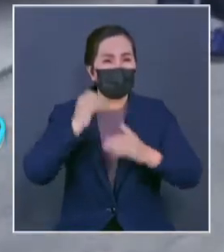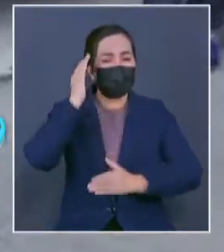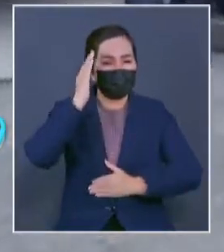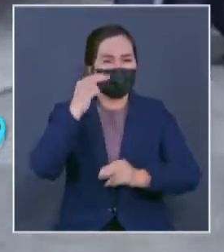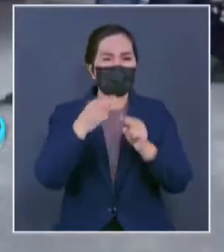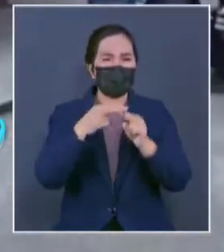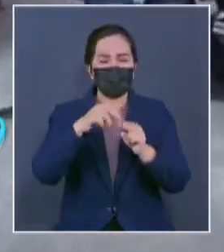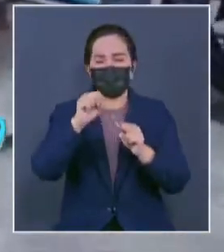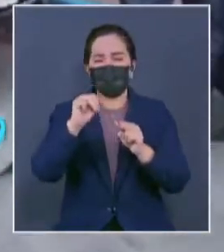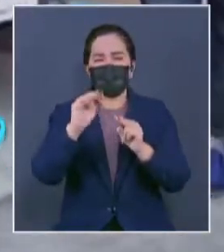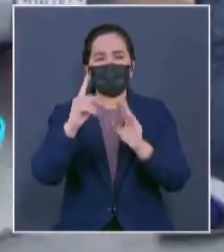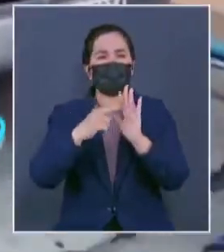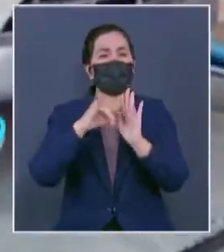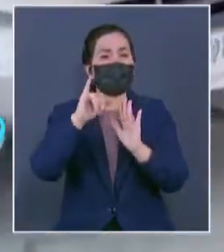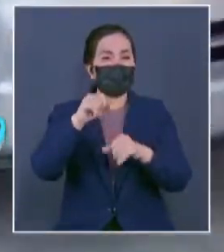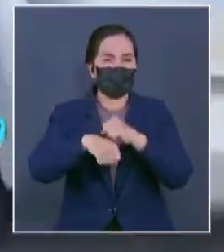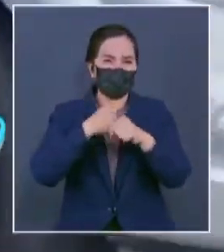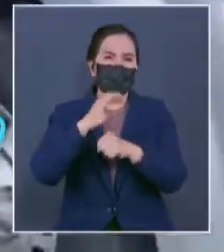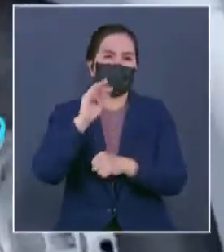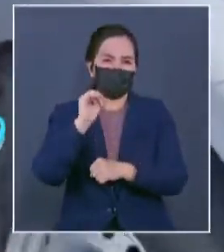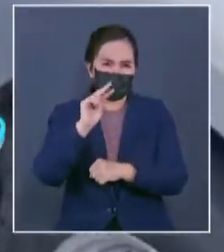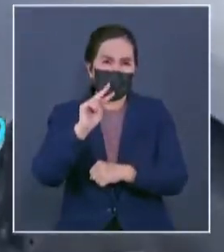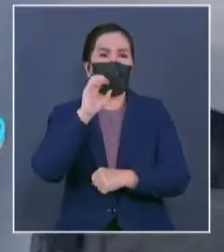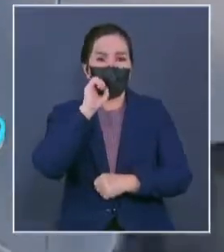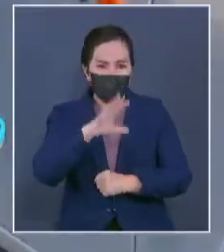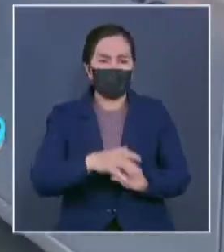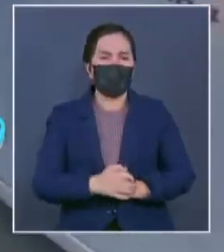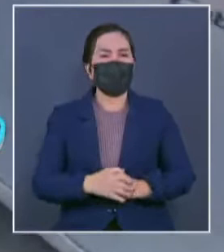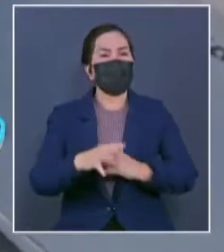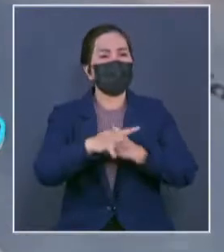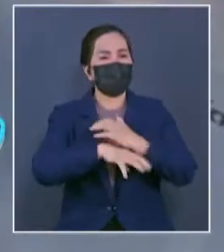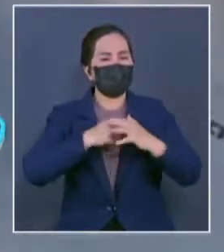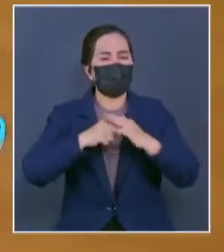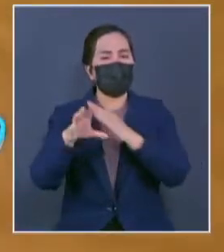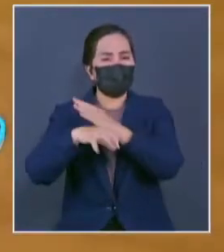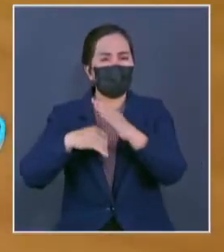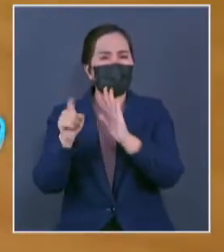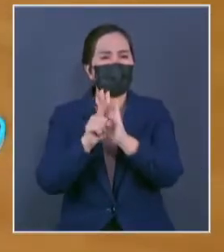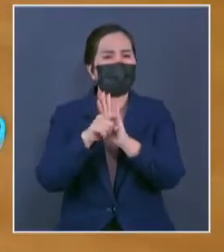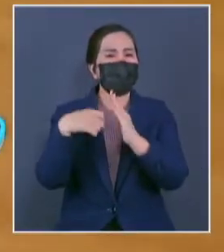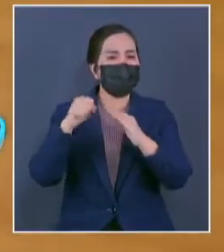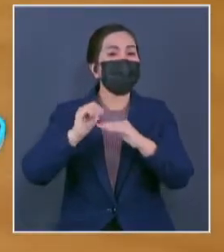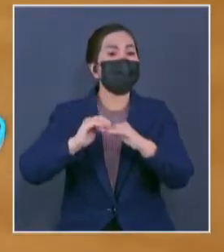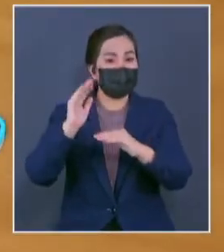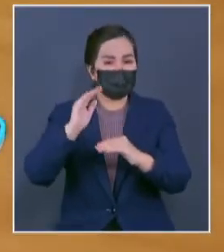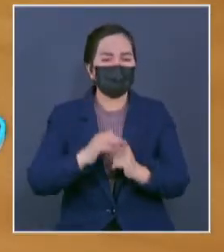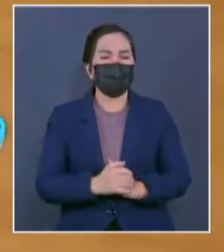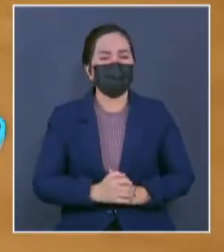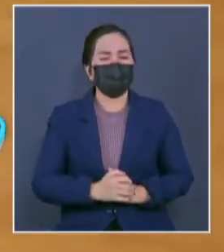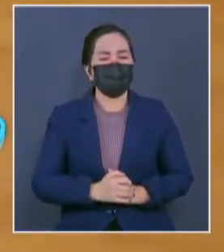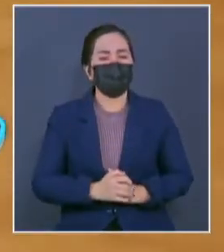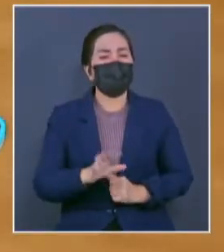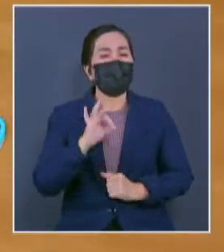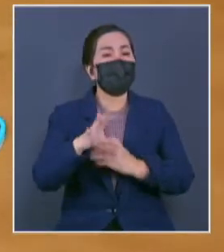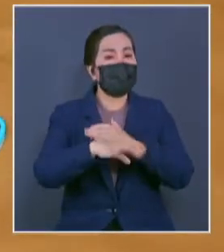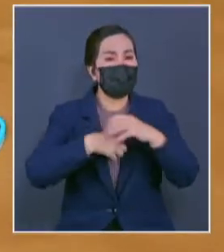สมชายอายุ42ปีรับสารภาพบอกว่าก่อเหตุมาแล้วไม่ต่ำกว่า10ครั้งปกติก็จะเลือกก่อเห